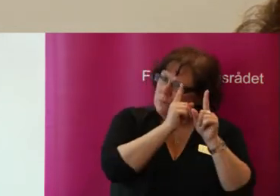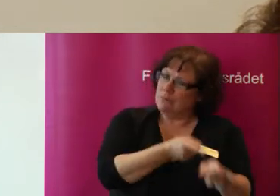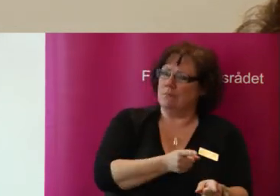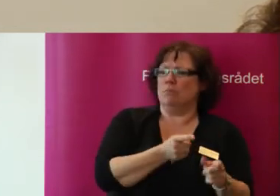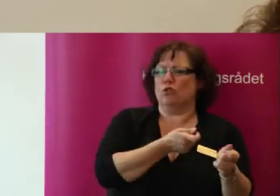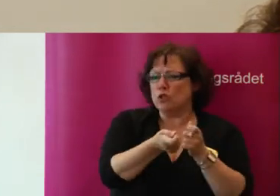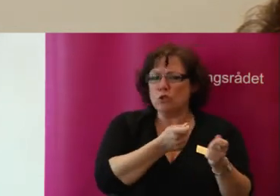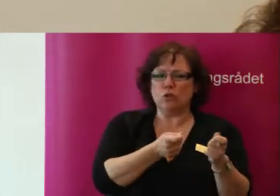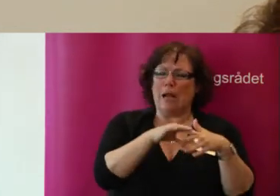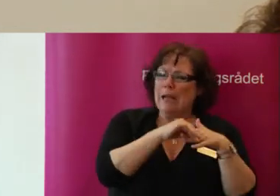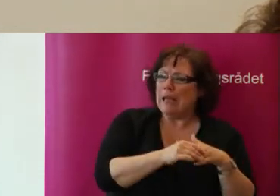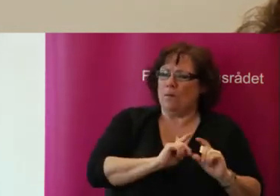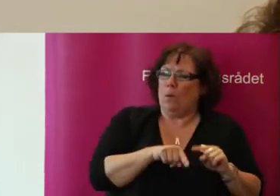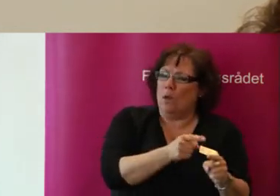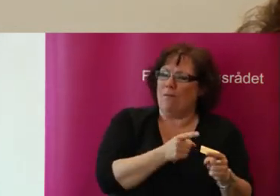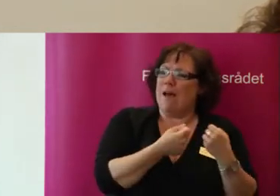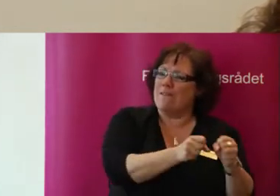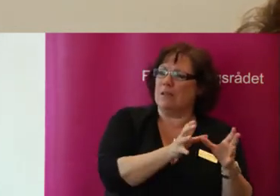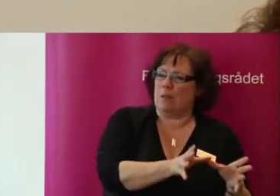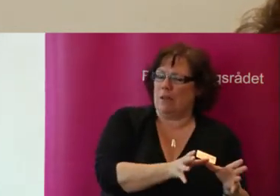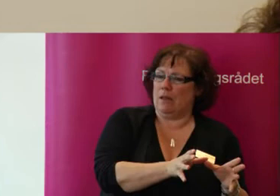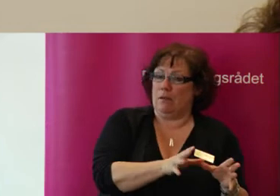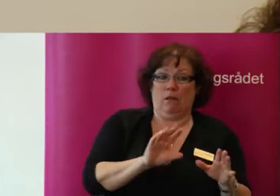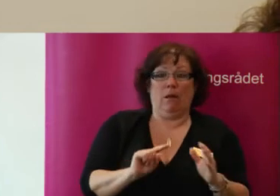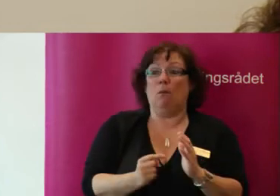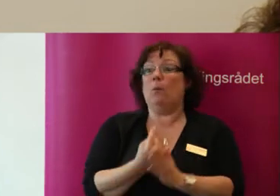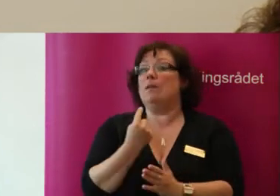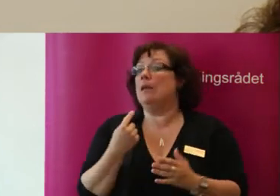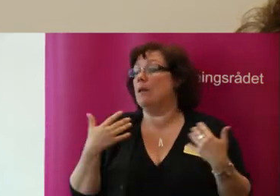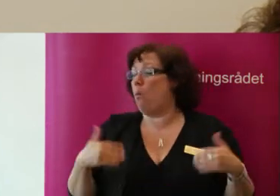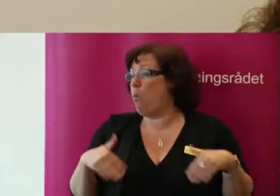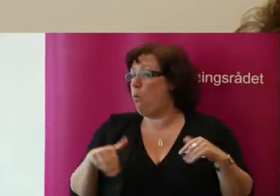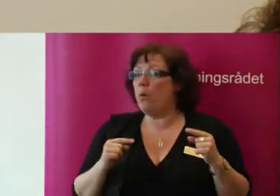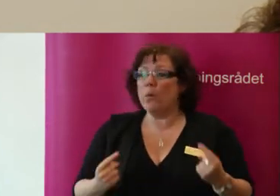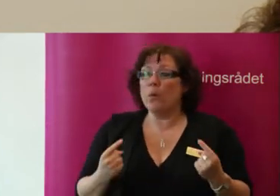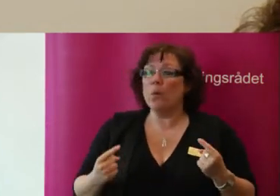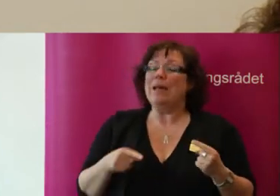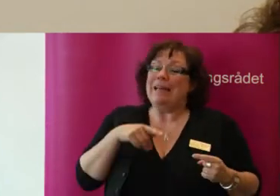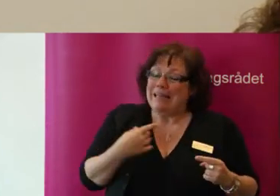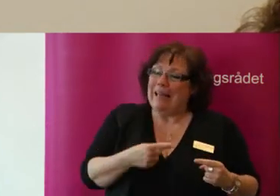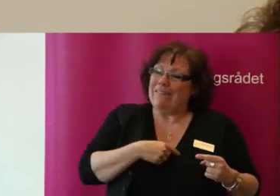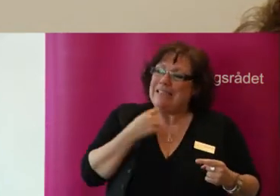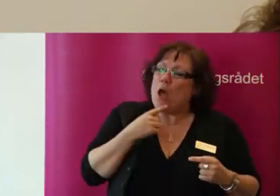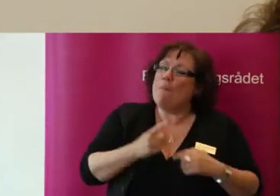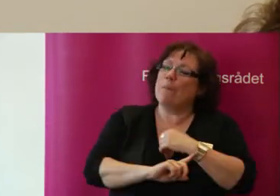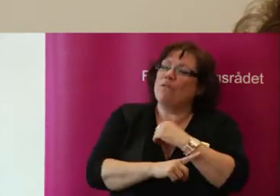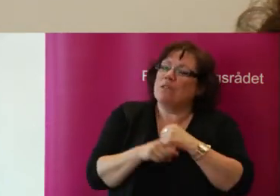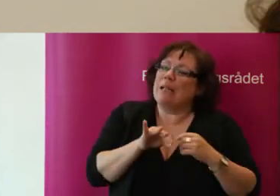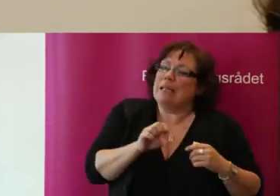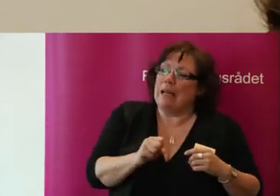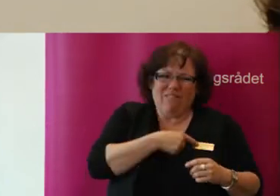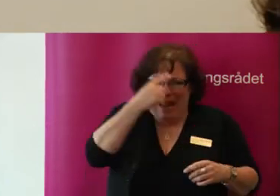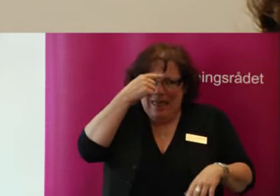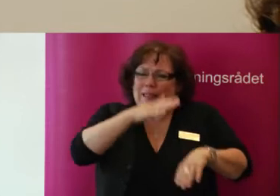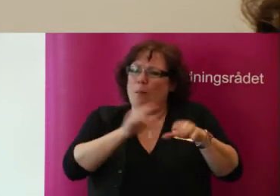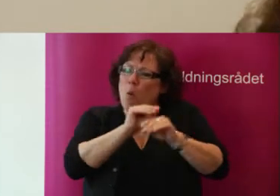styra och leda och utveckla sin verksamhet. Det är unikt. Det är det vi kallar professionalisering, att vi litar på lärarna,